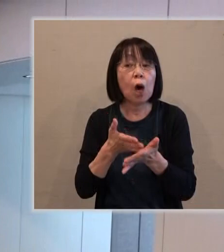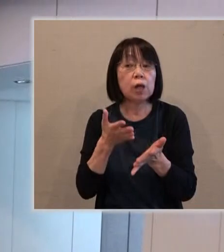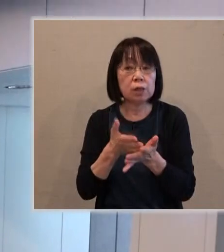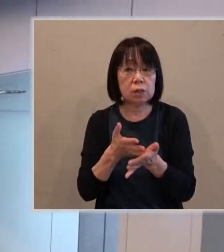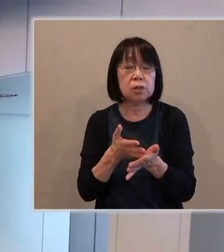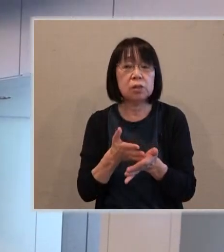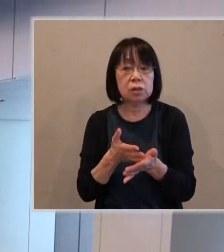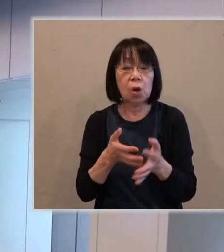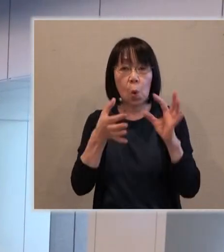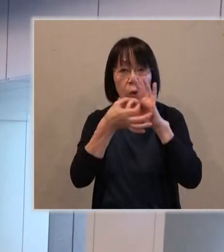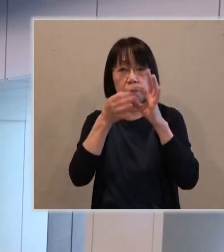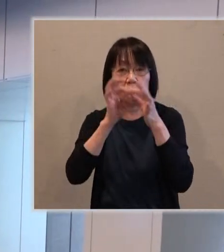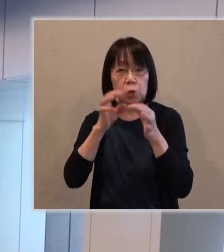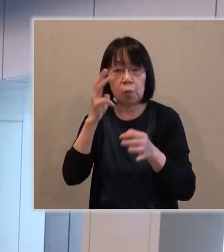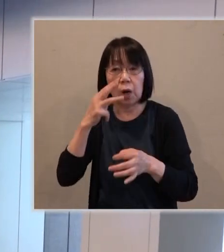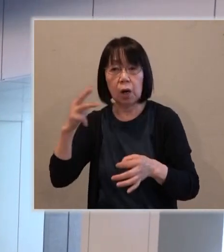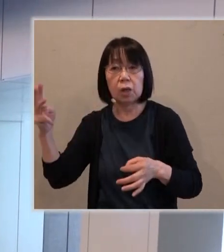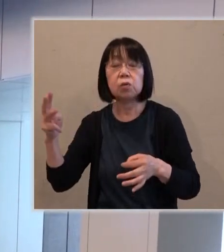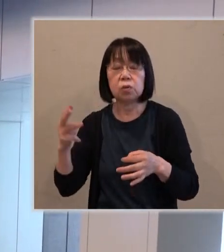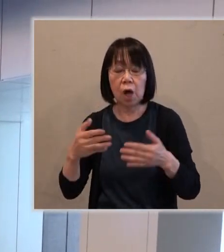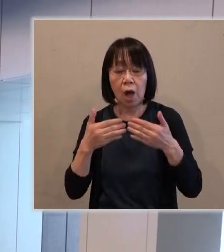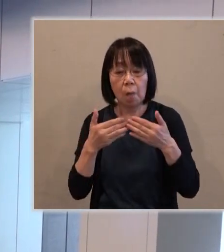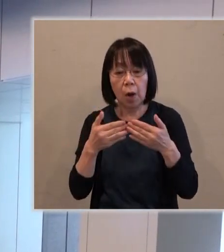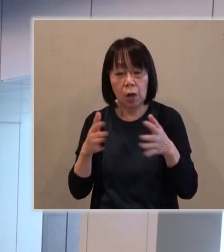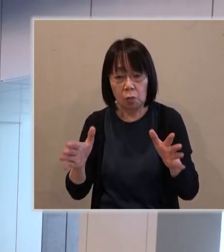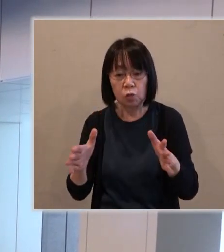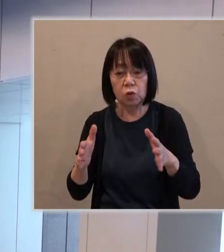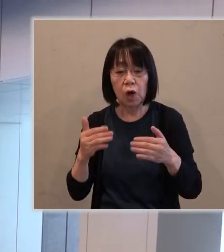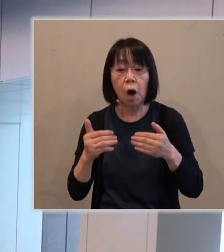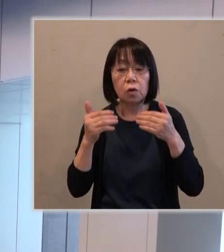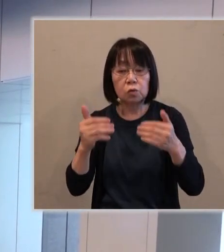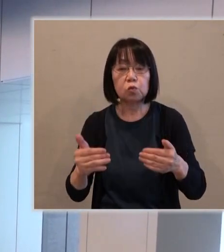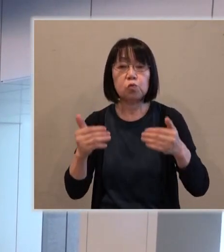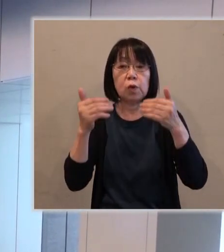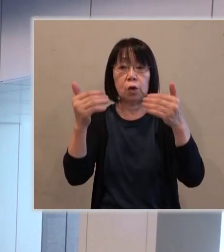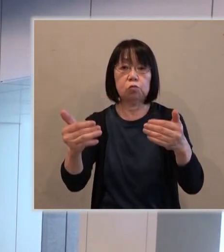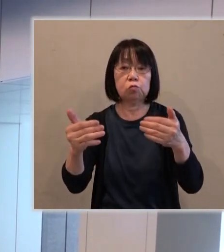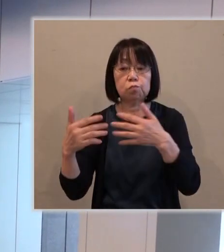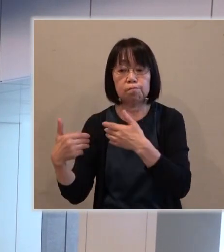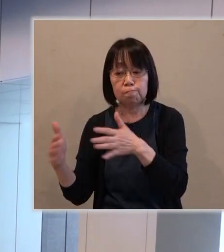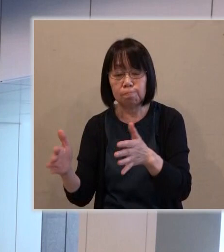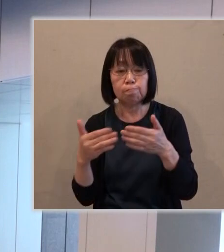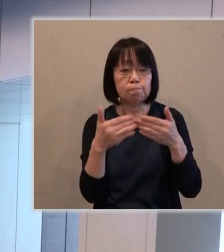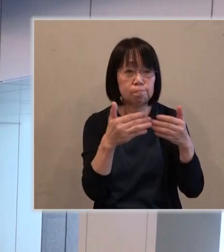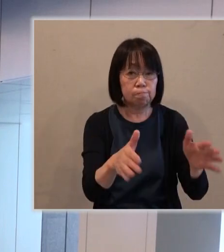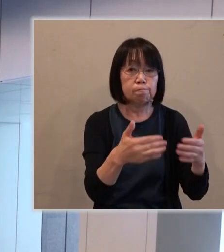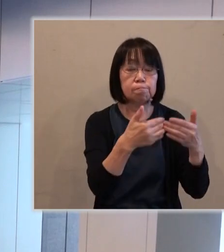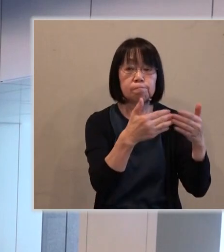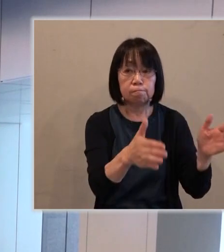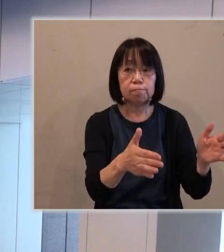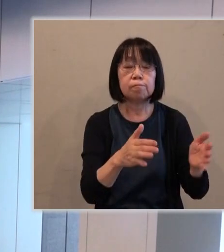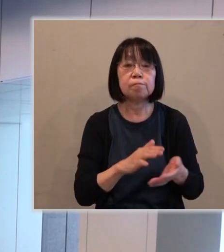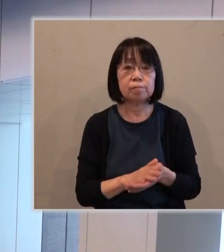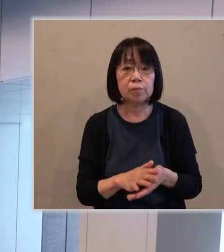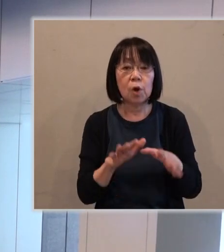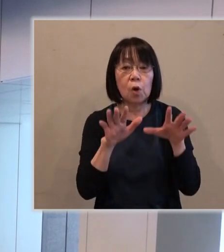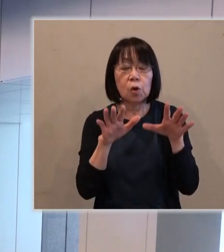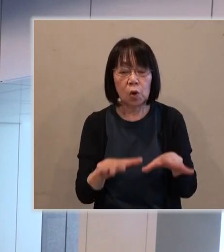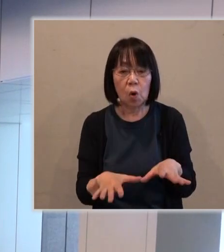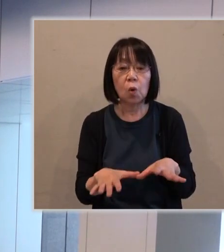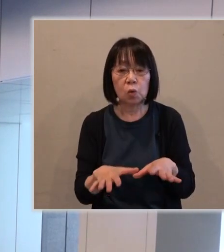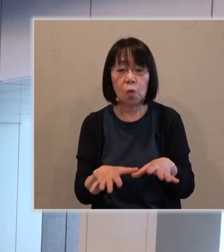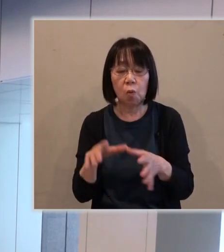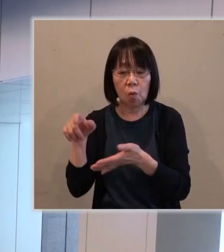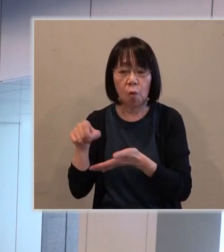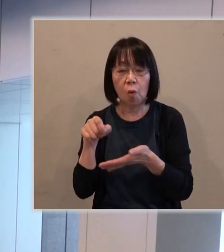リンピックパラリンピックによってこうバリアフリーが進んでいくっていう風な話があったと思ってて、で結構今日の話の方にかなり寄せていただいて、企